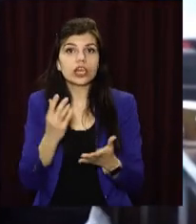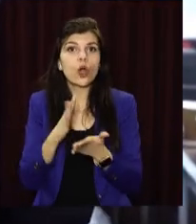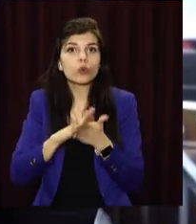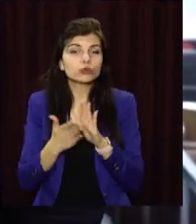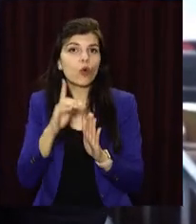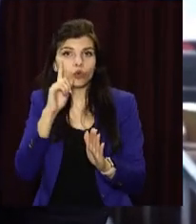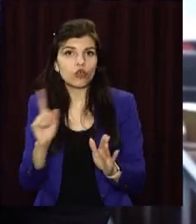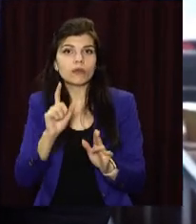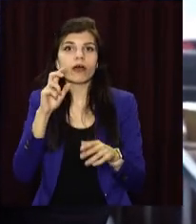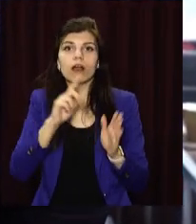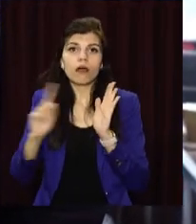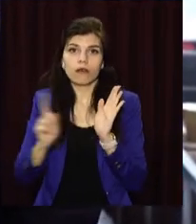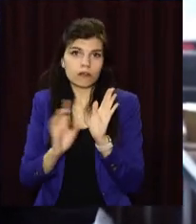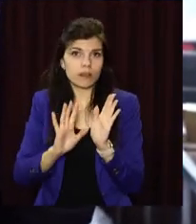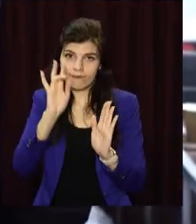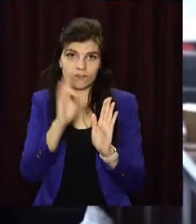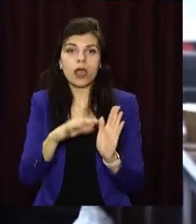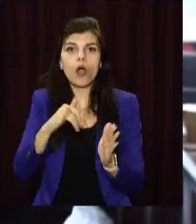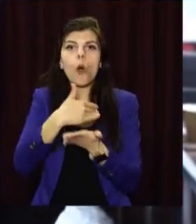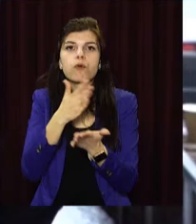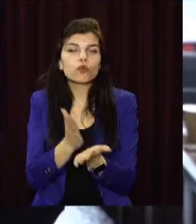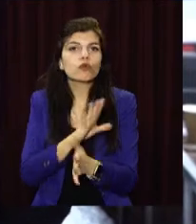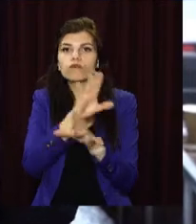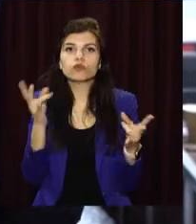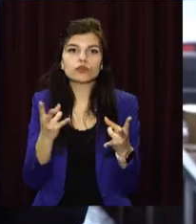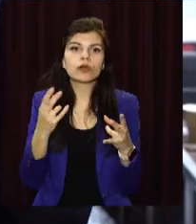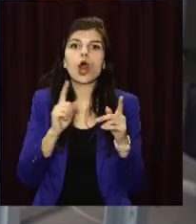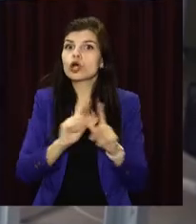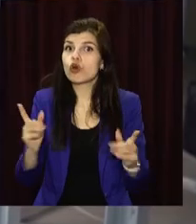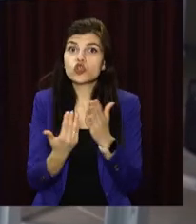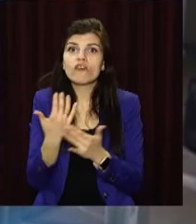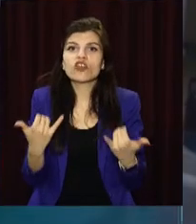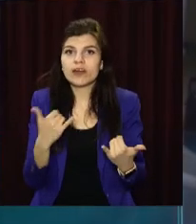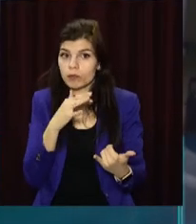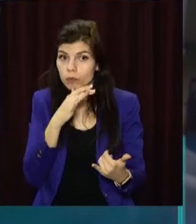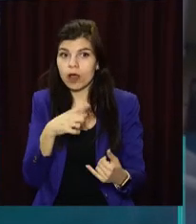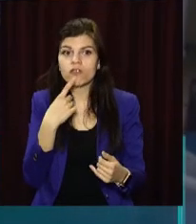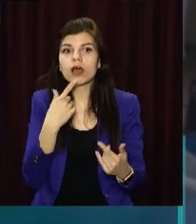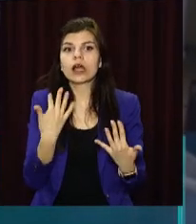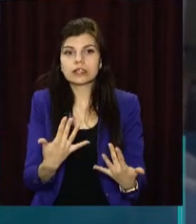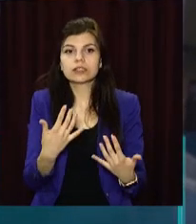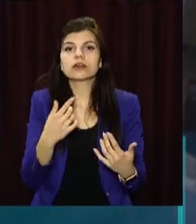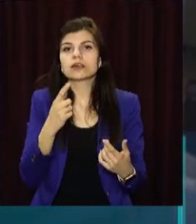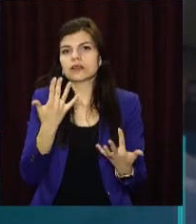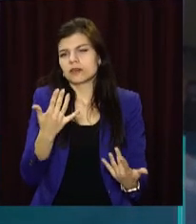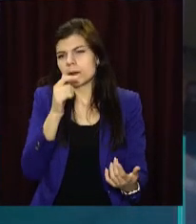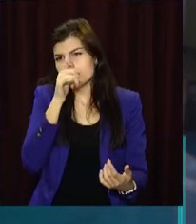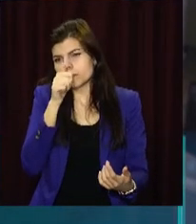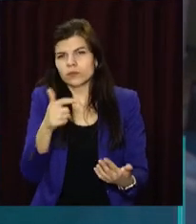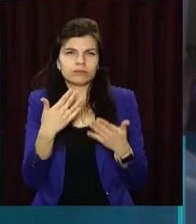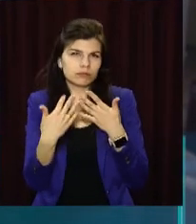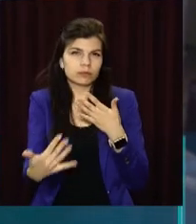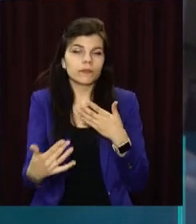условия работы, то есть, опять же, это оборудование, все, которое особенно новое. Порядка пару месяцев планируем к сдаче, то есть уже перешли к